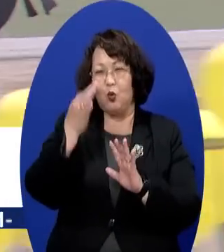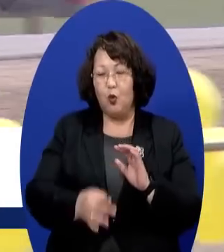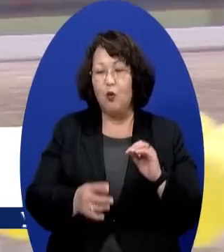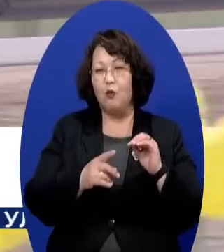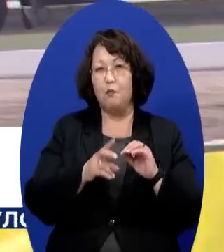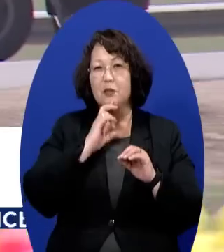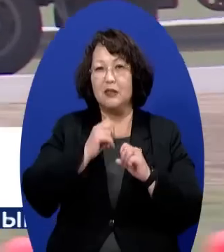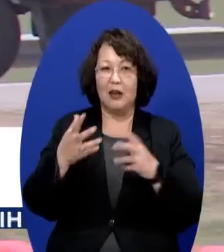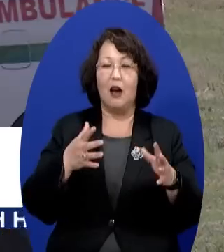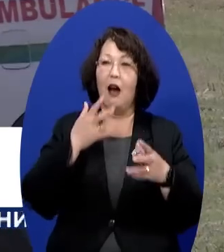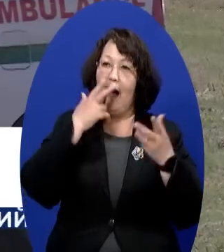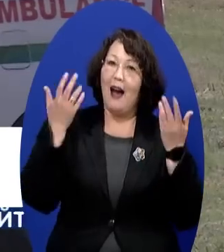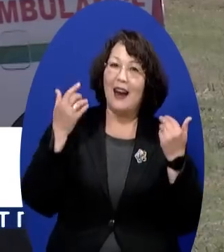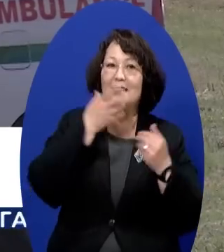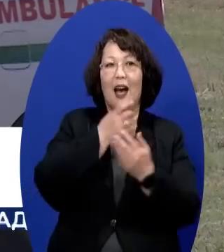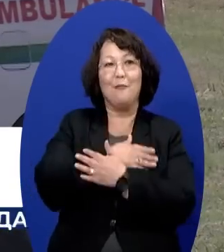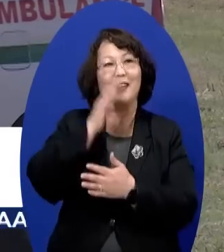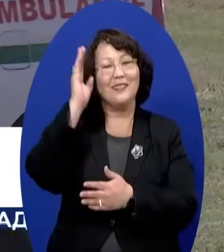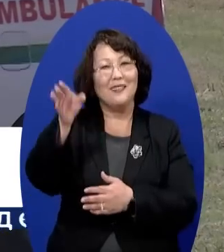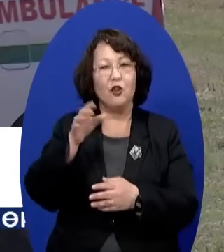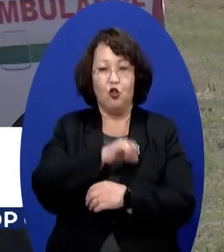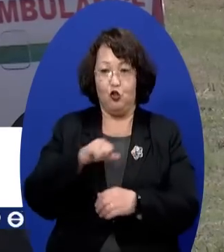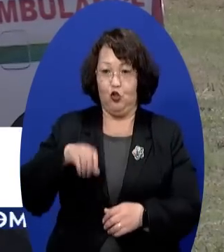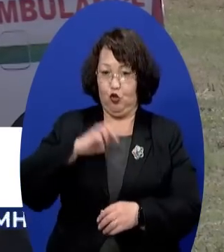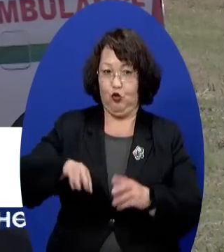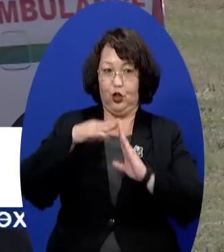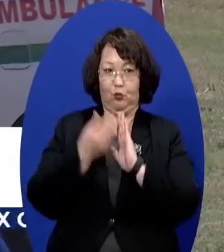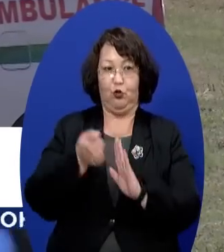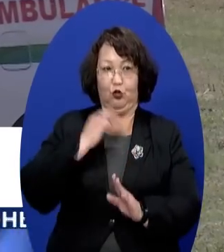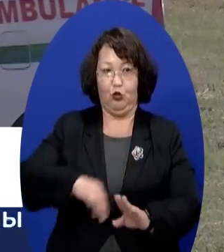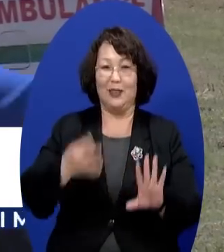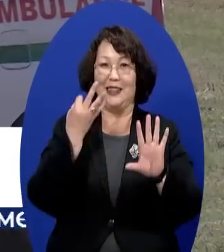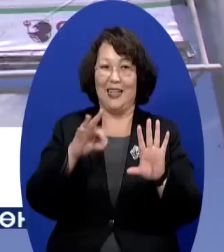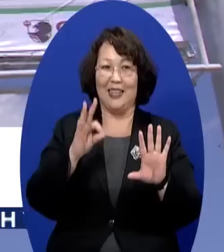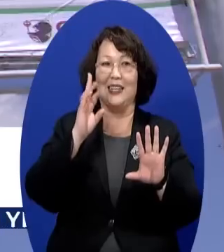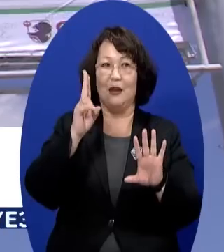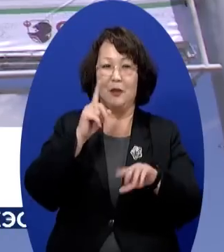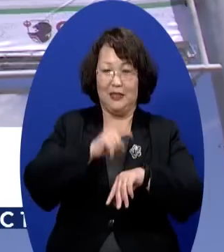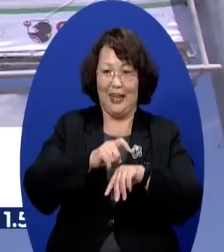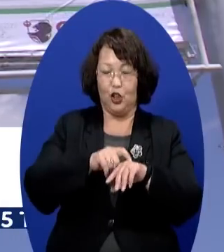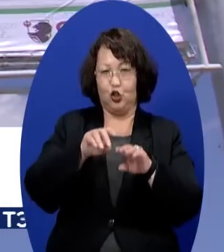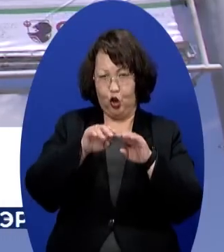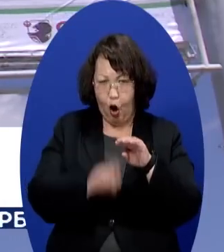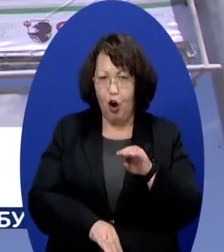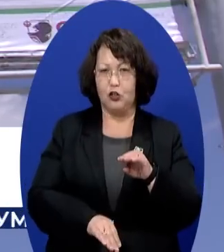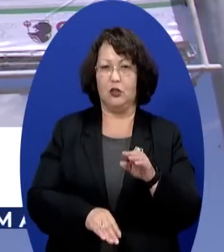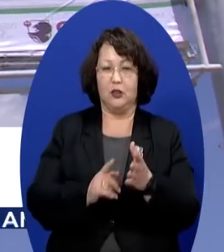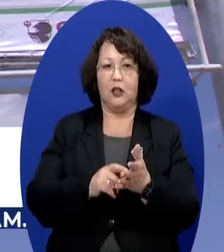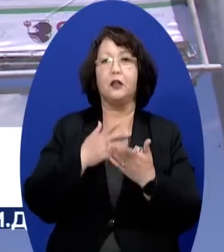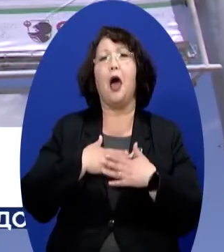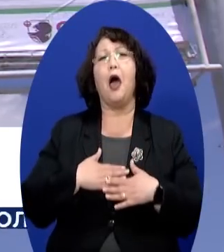амарч цугаалахдаа өөрийнхөө болон гэр бүлийнхээ төлөө 80 км цагаас доош хурдтай яваарай. Аажуу